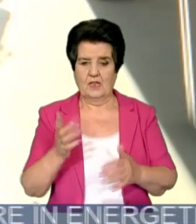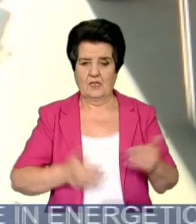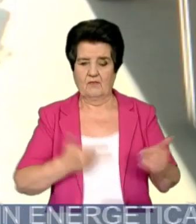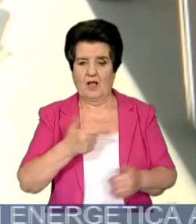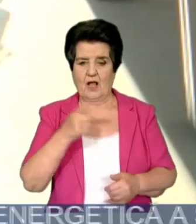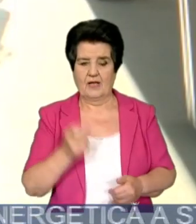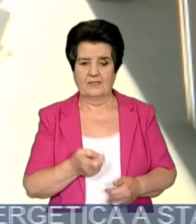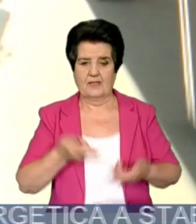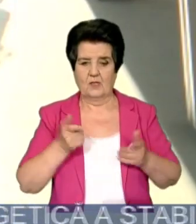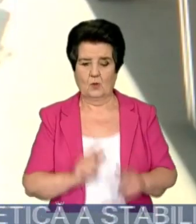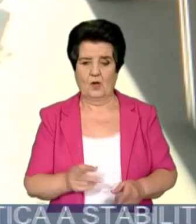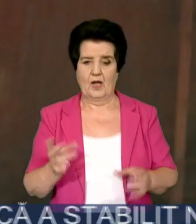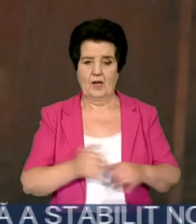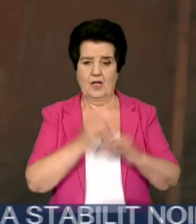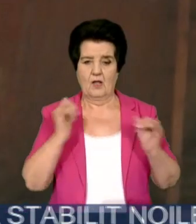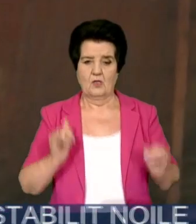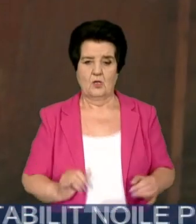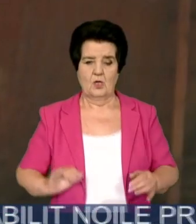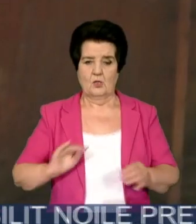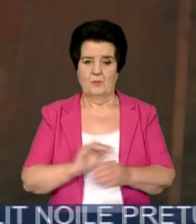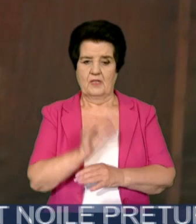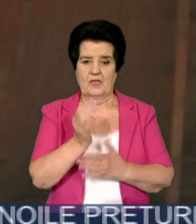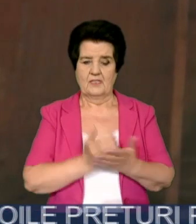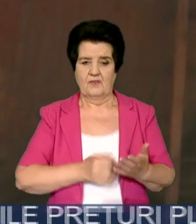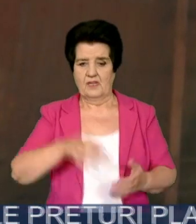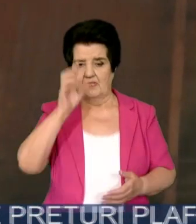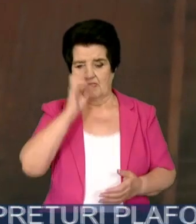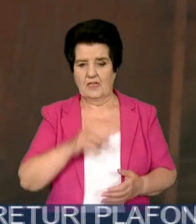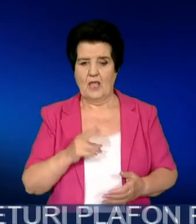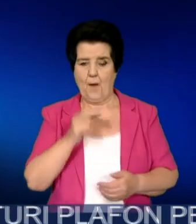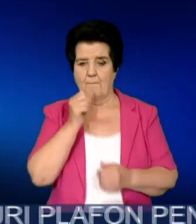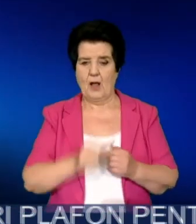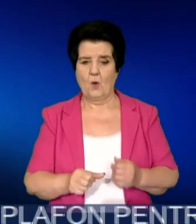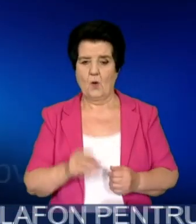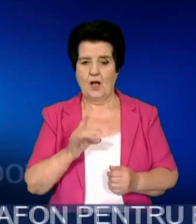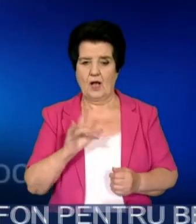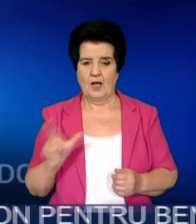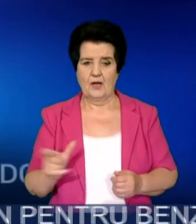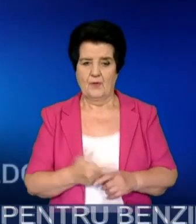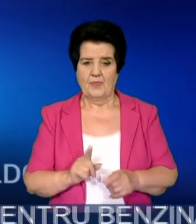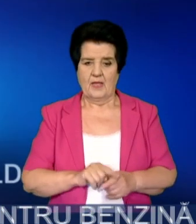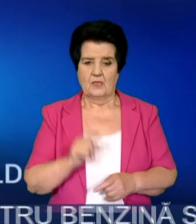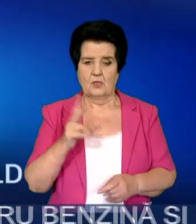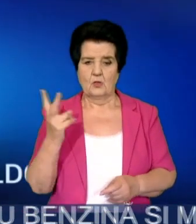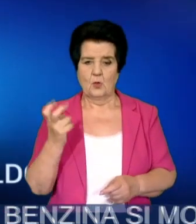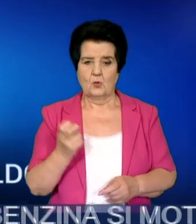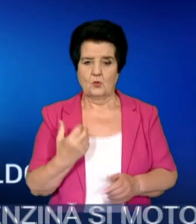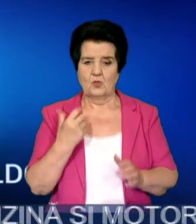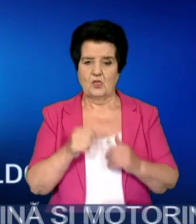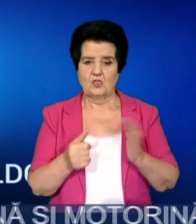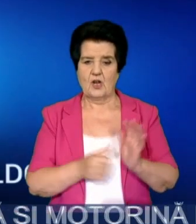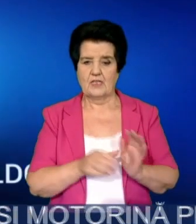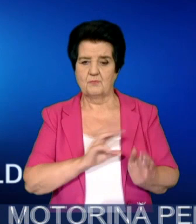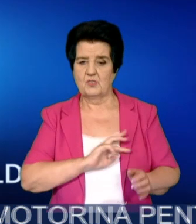gazelor naturale, urmează să fie crescute și suplinite rezervele de stat de păcură. Totalul necesar este de 216.000 de tone